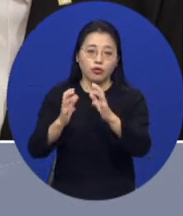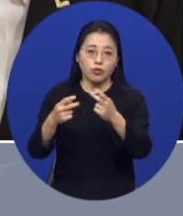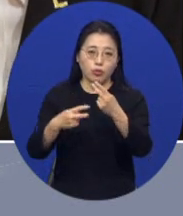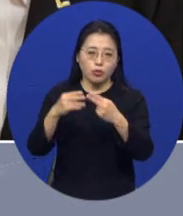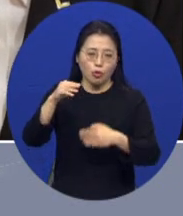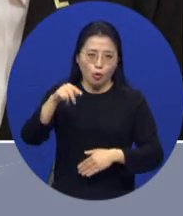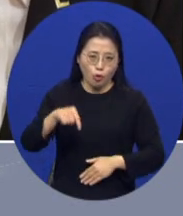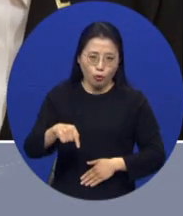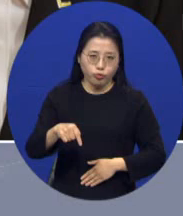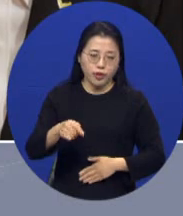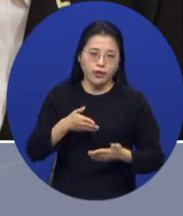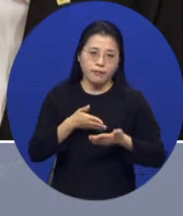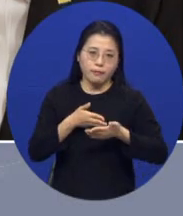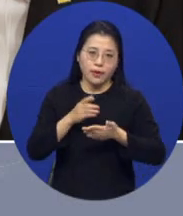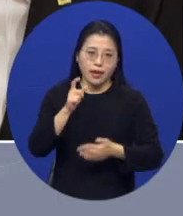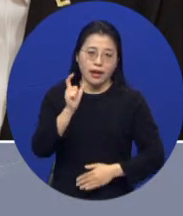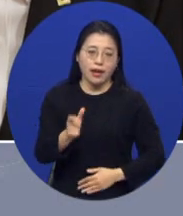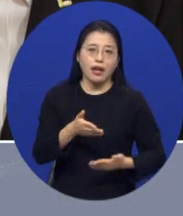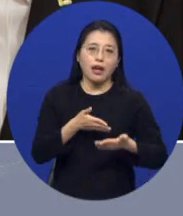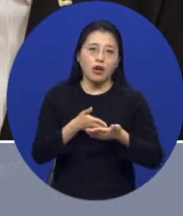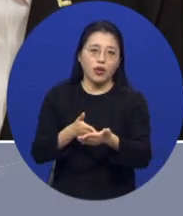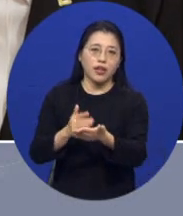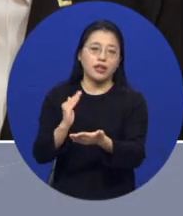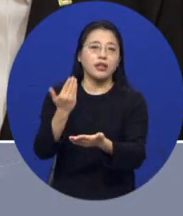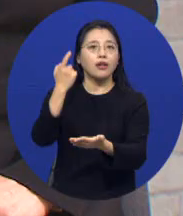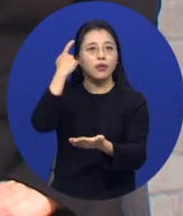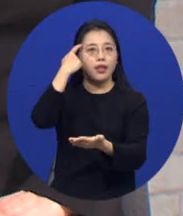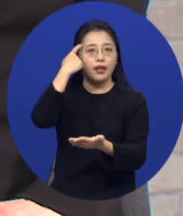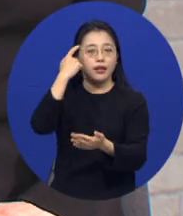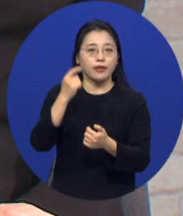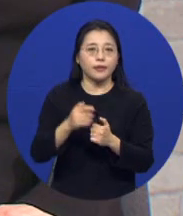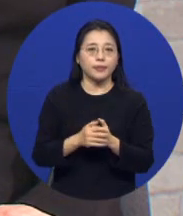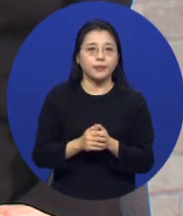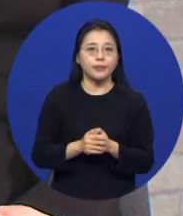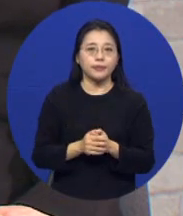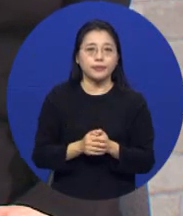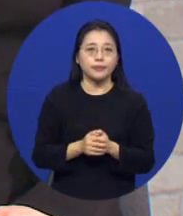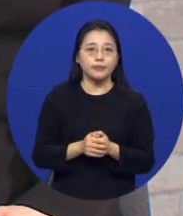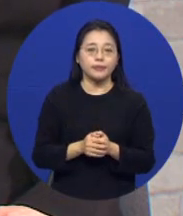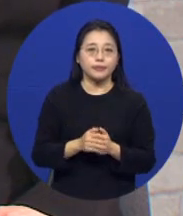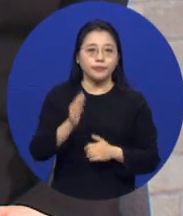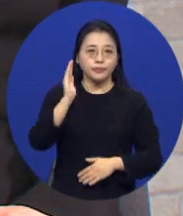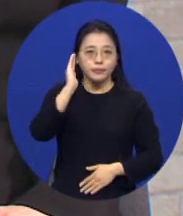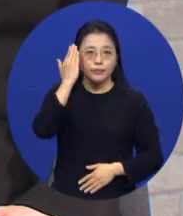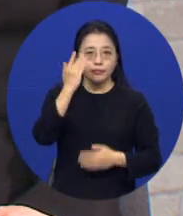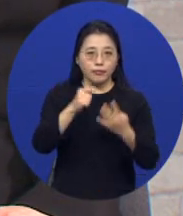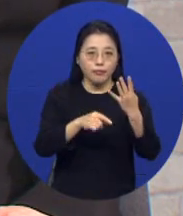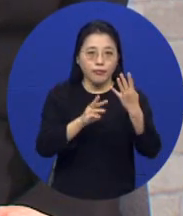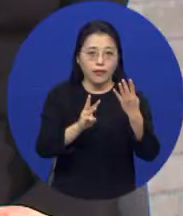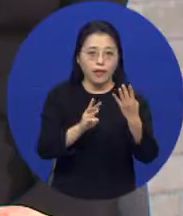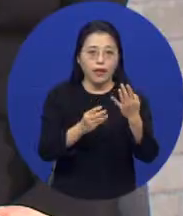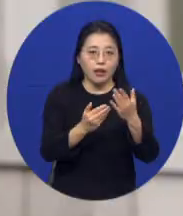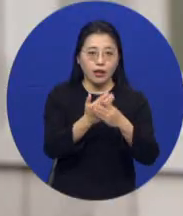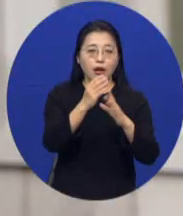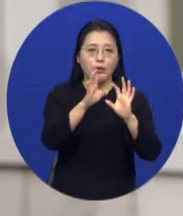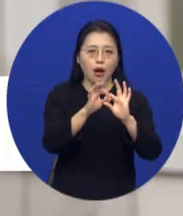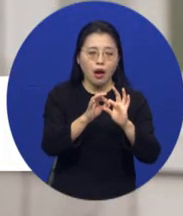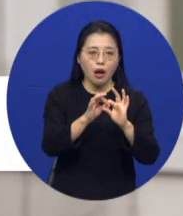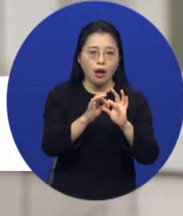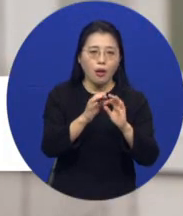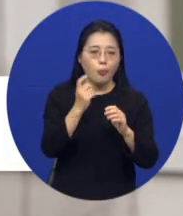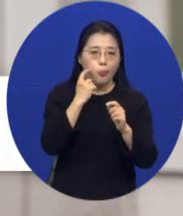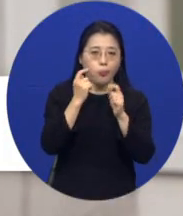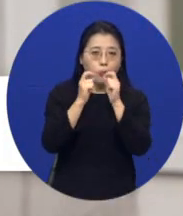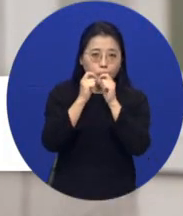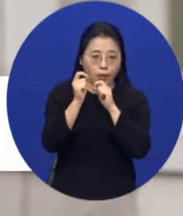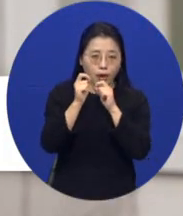도민들의이 요구를 수용하라고 강력하게 요청해야 된다고 봅니다 최근 제주 4.3 사건과 관련해서 허위사실을